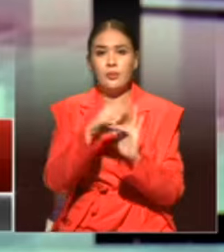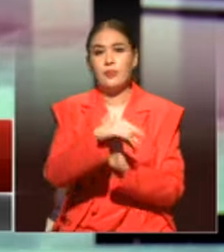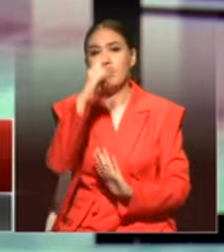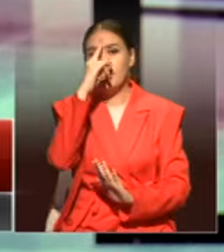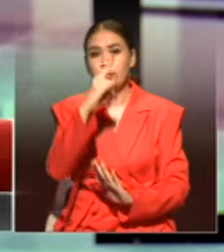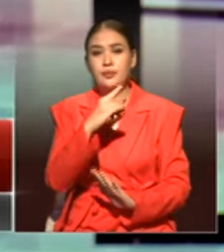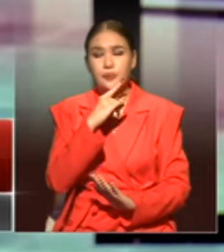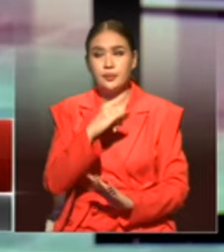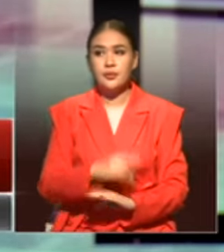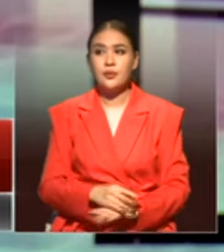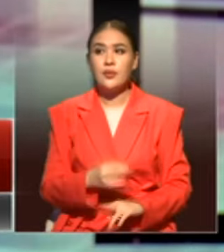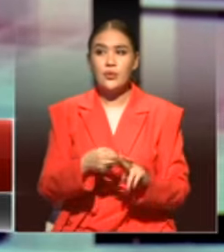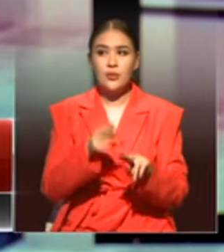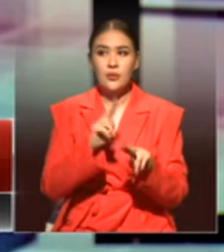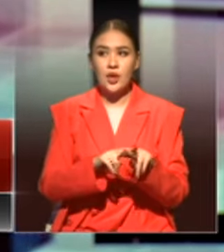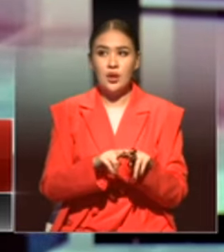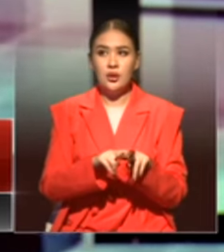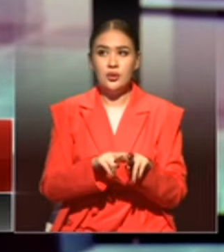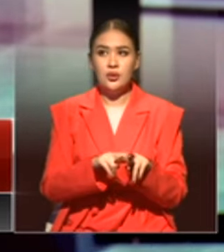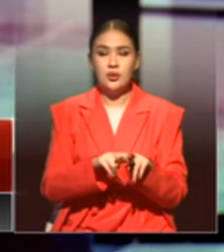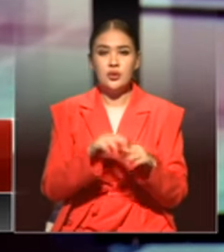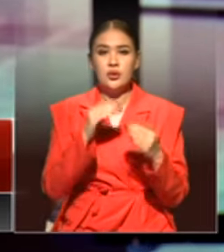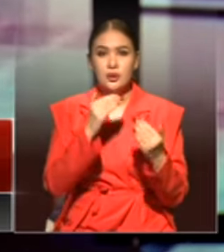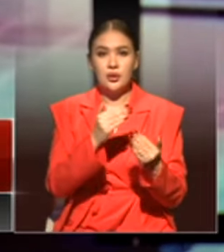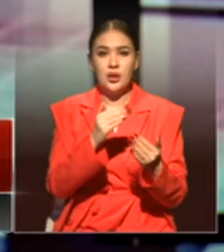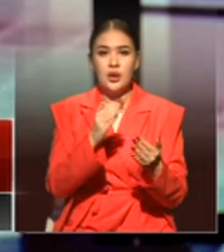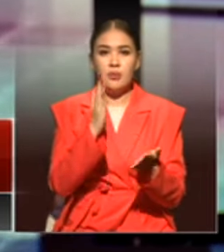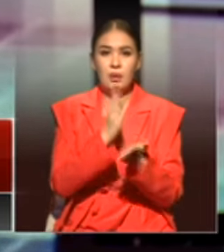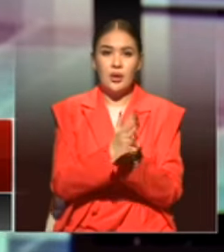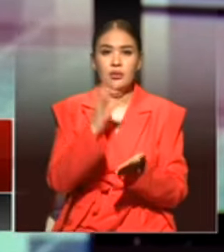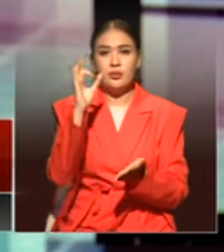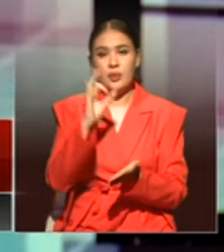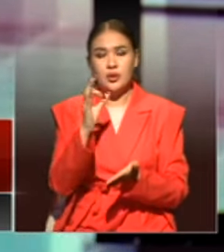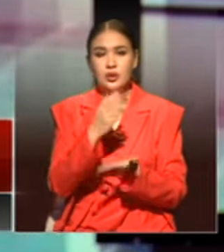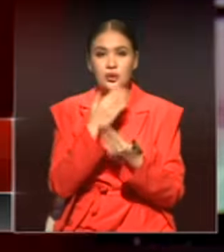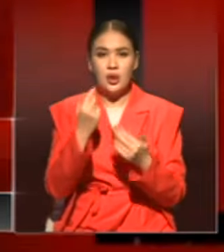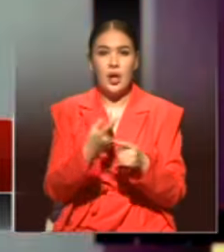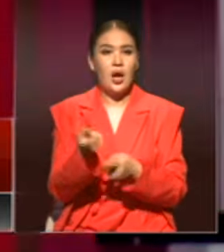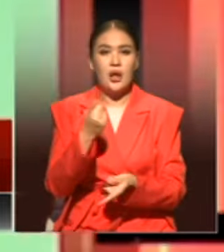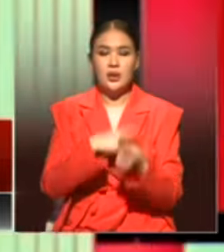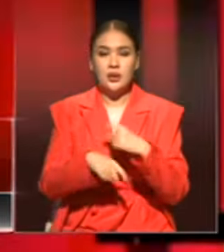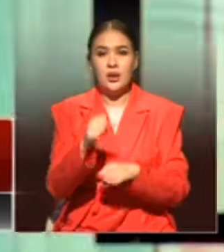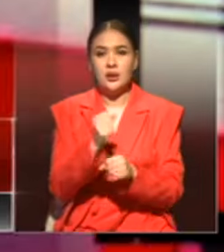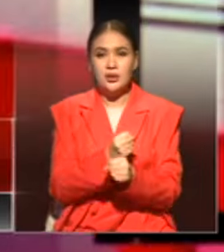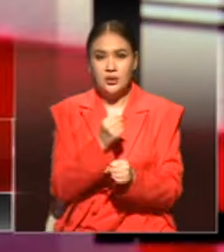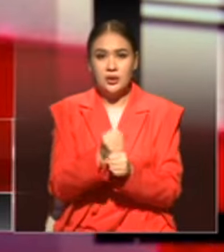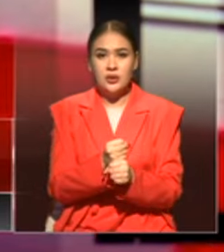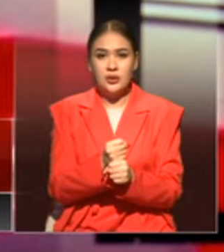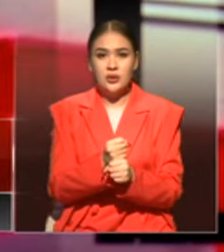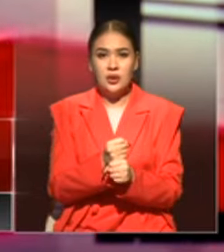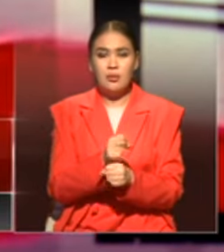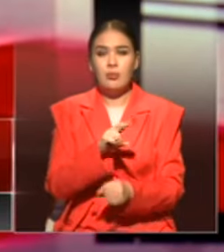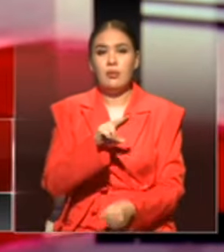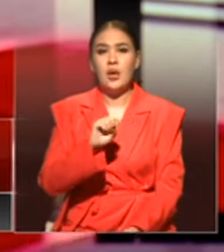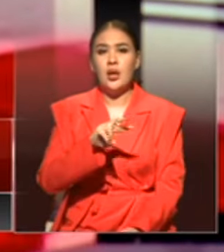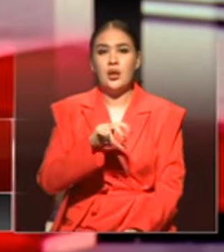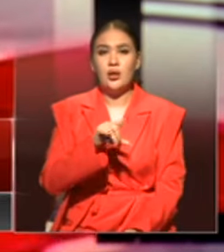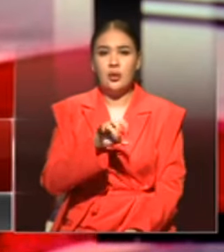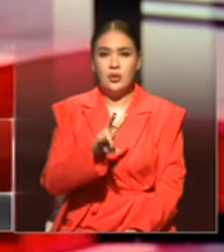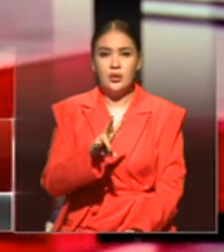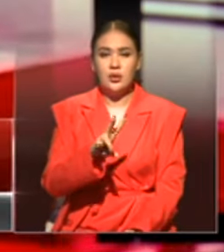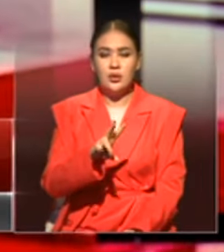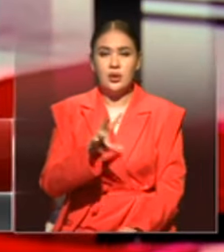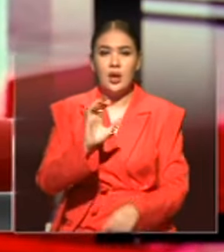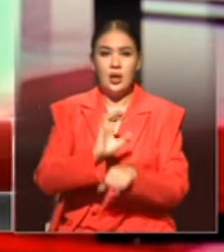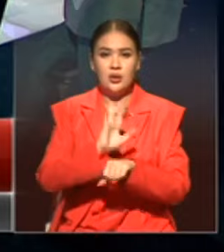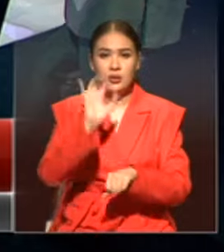Қазақстанда. Соның 10-ға жетер-жетпес пайызы қайта сұрыпталып, жаңағы полигондардан қайта өңдеуге